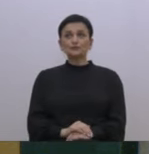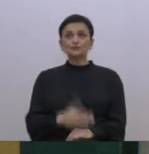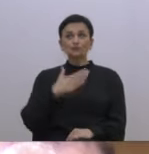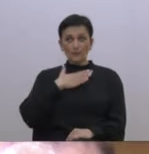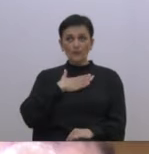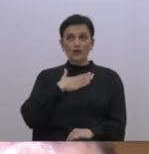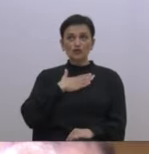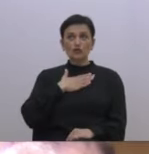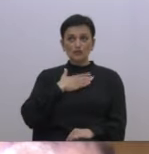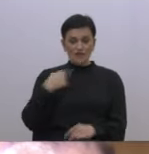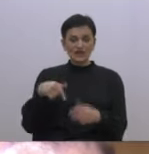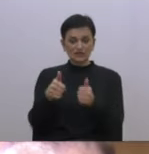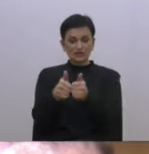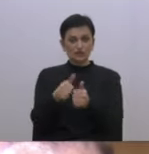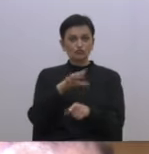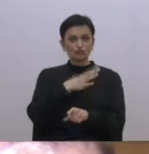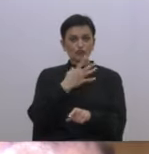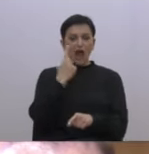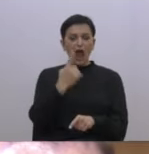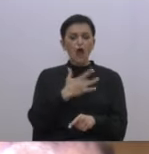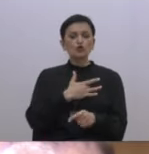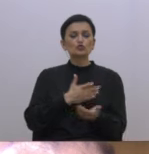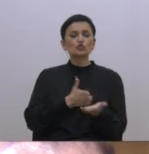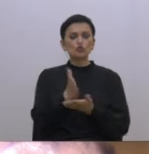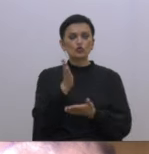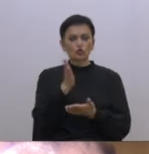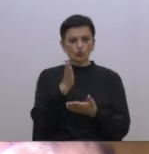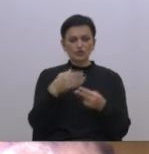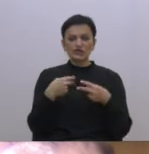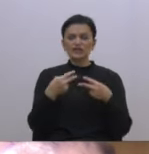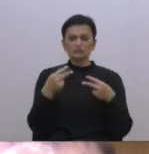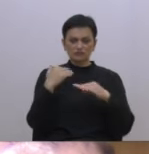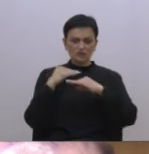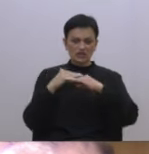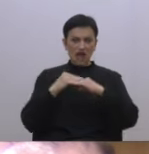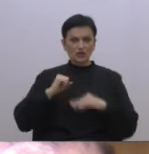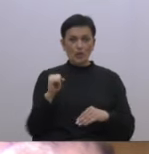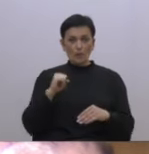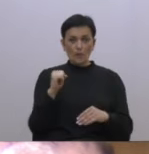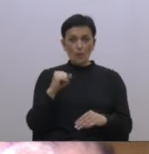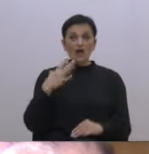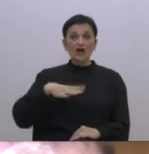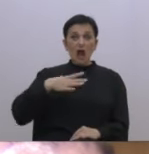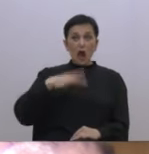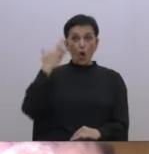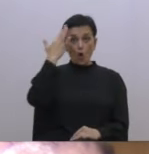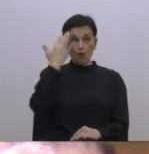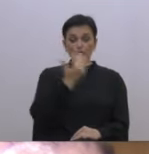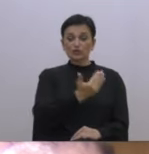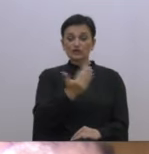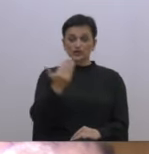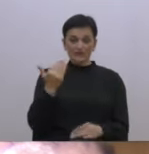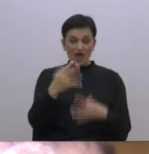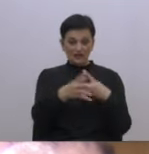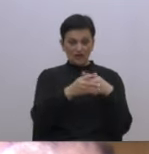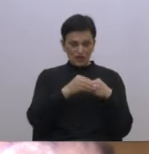ჩვენც გვერდით ვედექით, როგორც ერთგული და თანასწორი მეგობრები. ქართული ოცნება თქვენთან ერთად